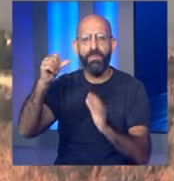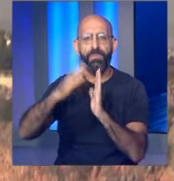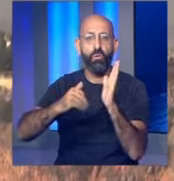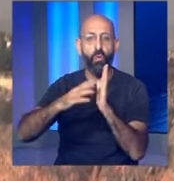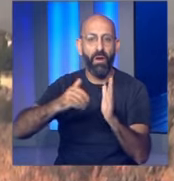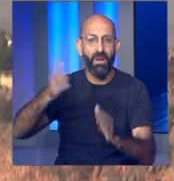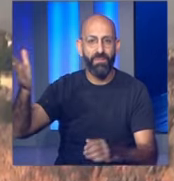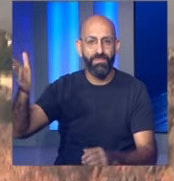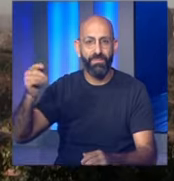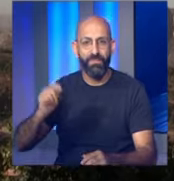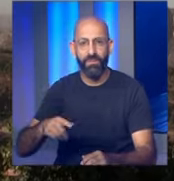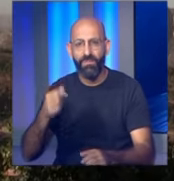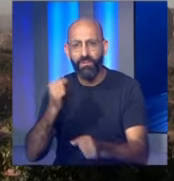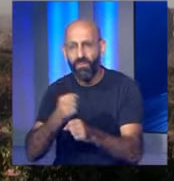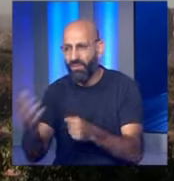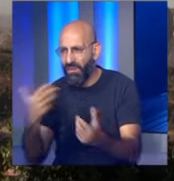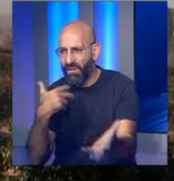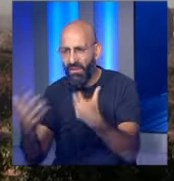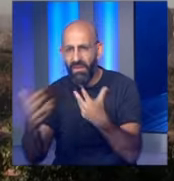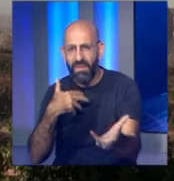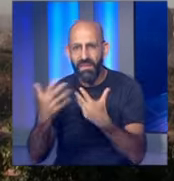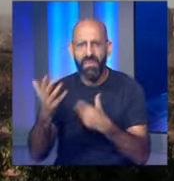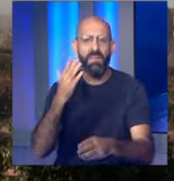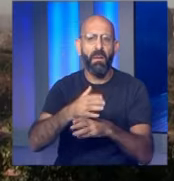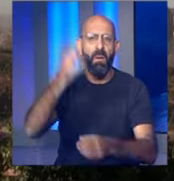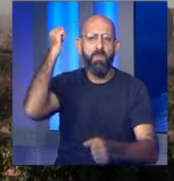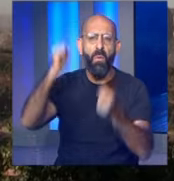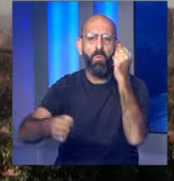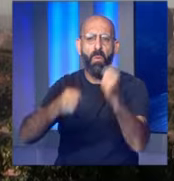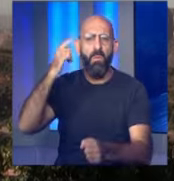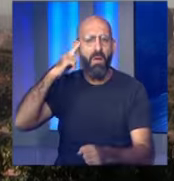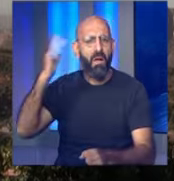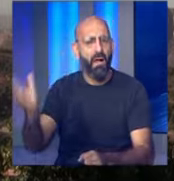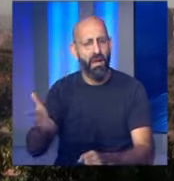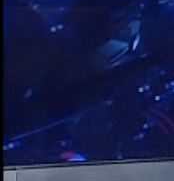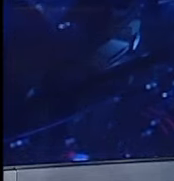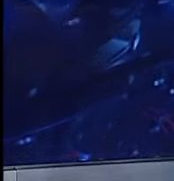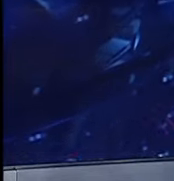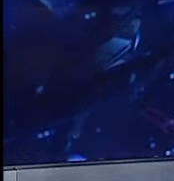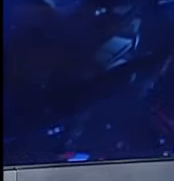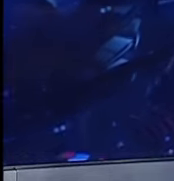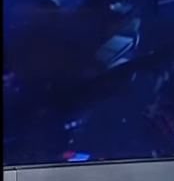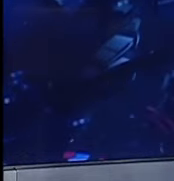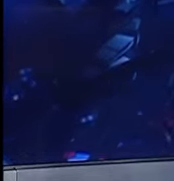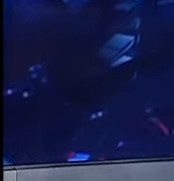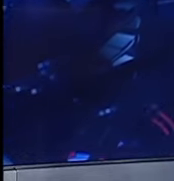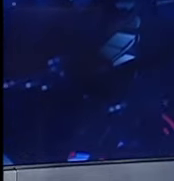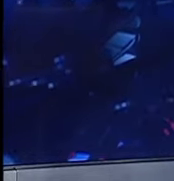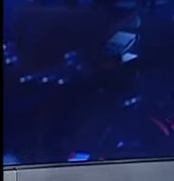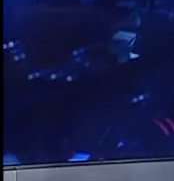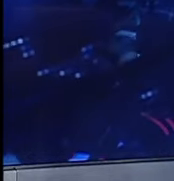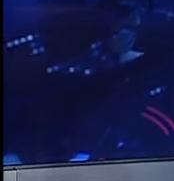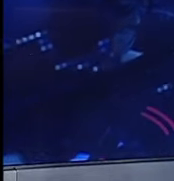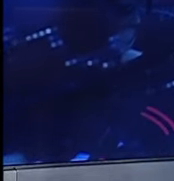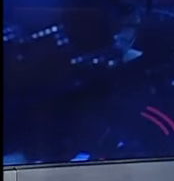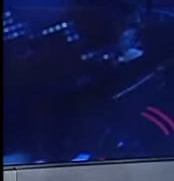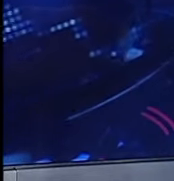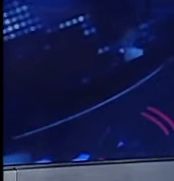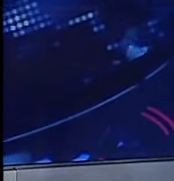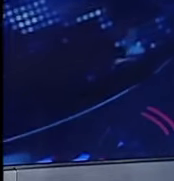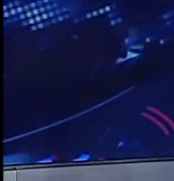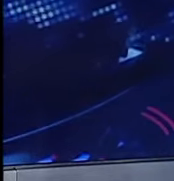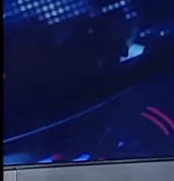اليوم على مبنى في حي الرمل في سور، حيث استمرت أعمال رفع الأنقاض. قوات الاحتلال الإسرائيلي